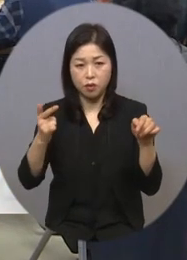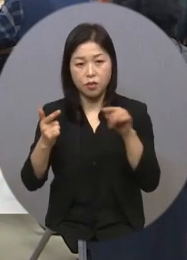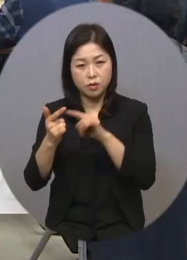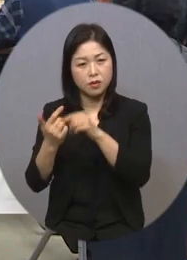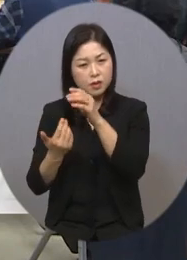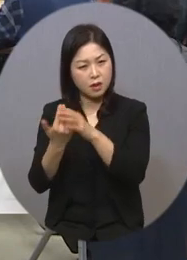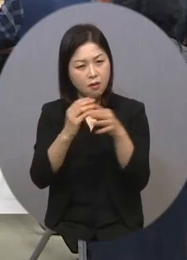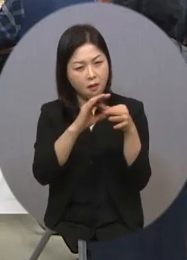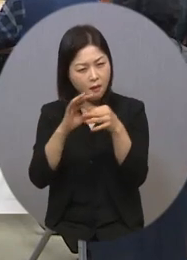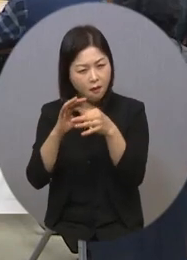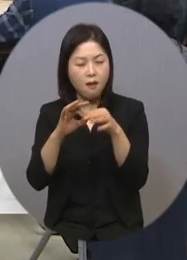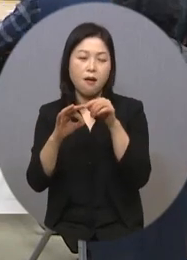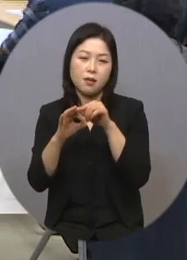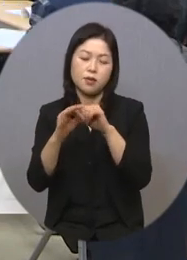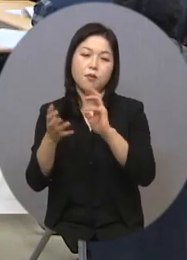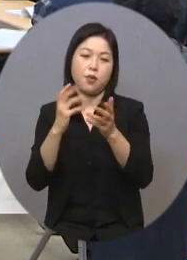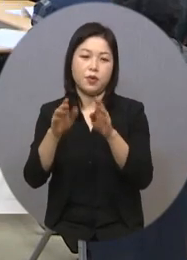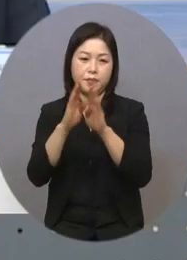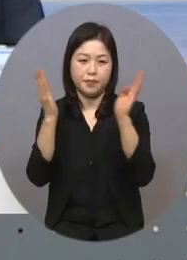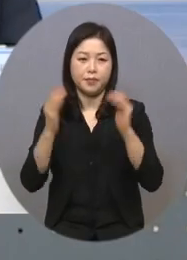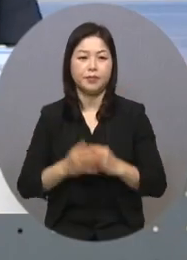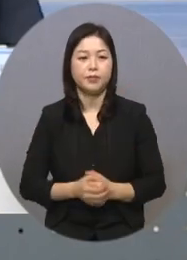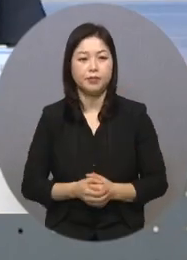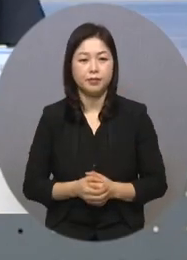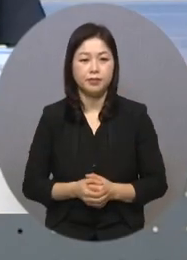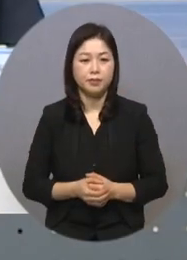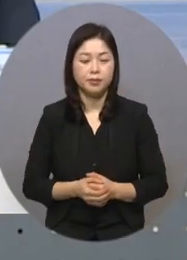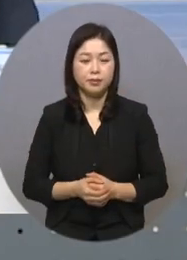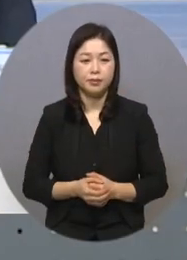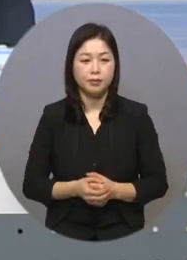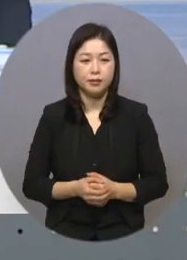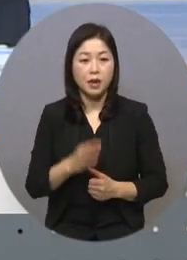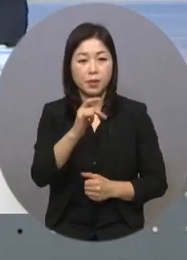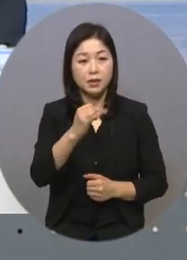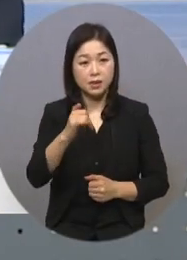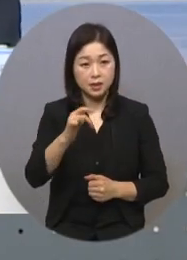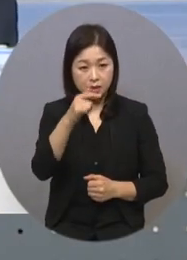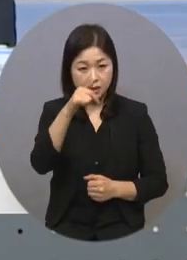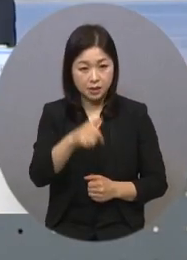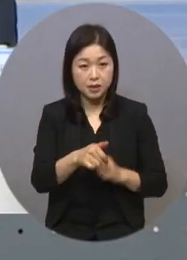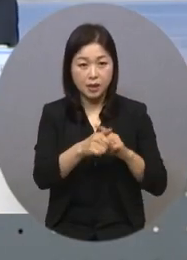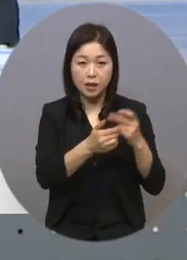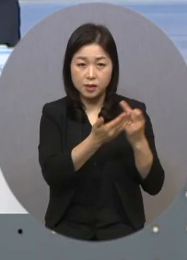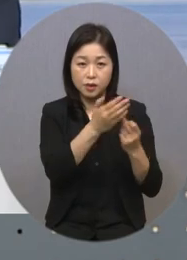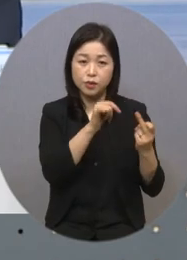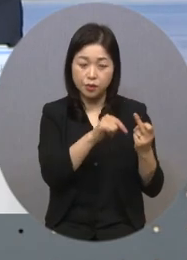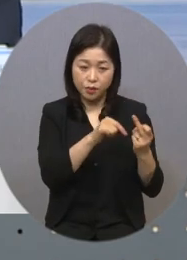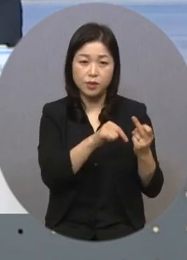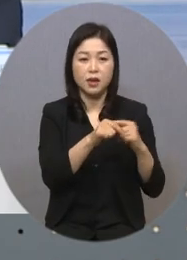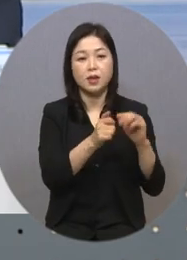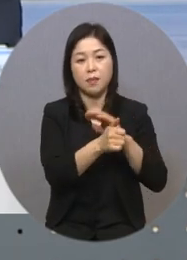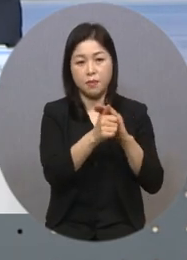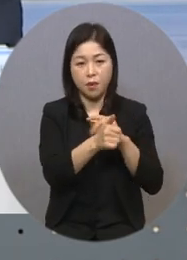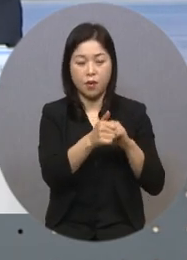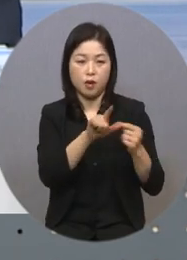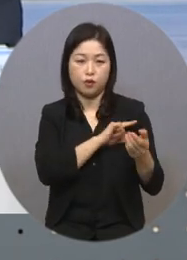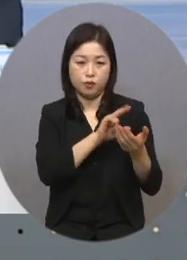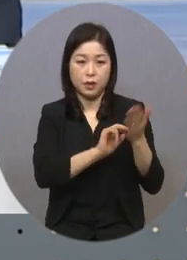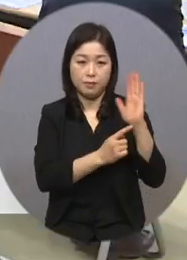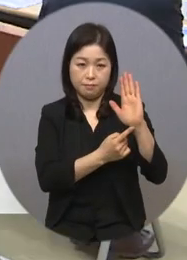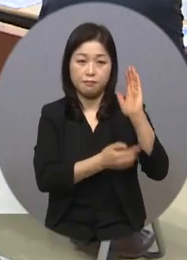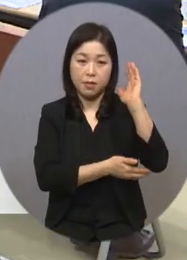지향점을 모색하는 포럼을 개최했습니다. 이번 포럼은 박찬식 제주가치 공동대표의 주제 발표를